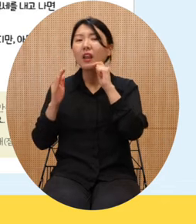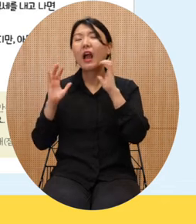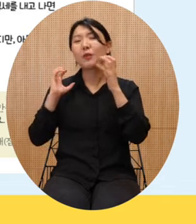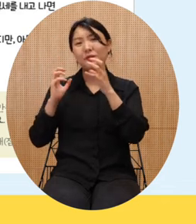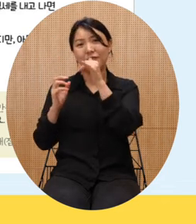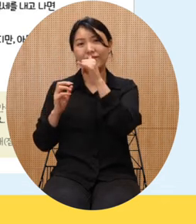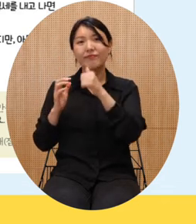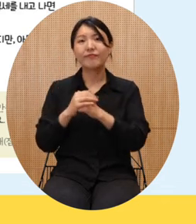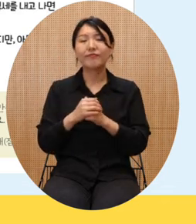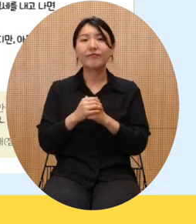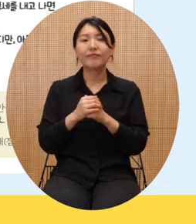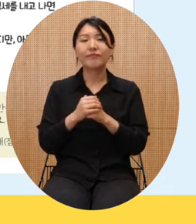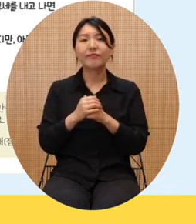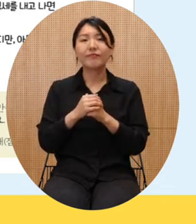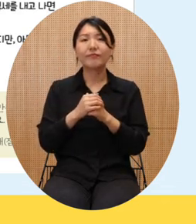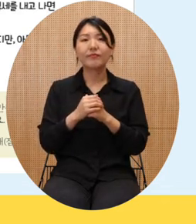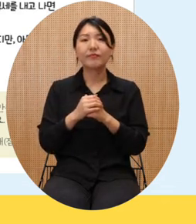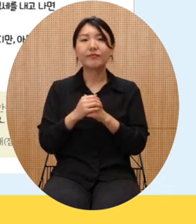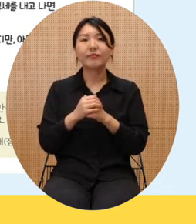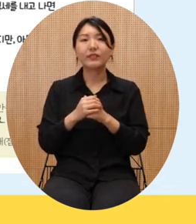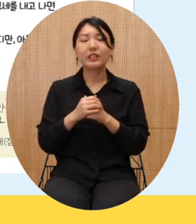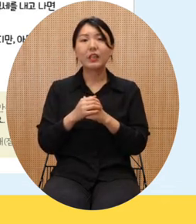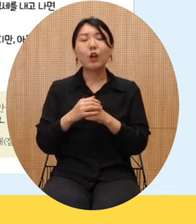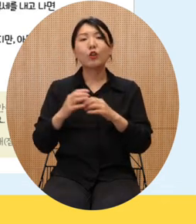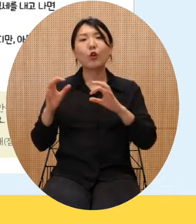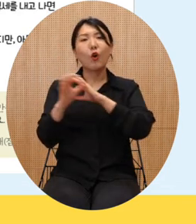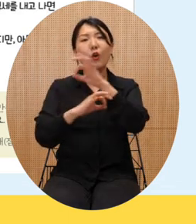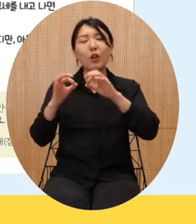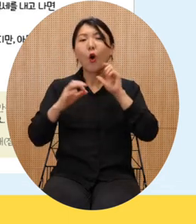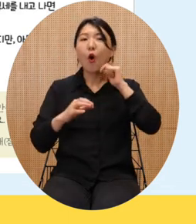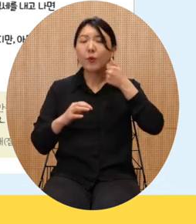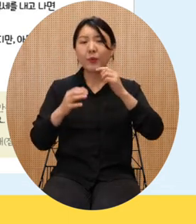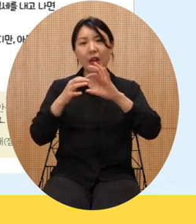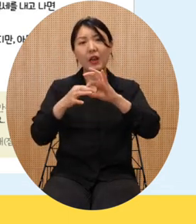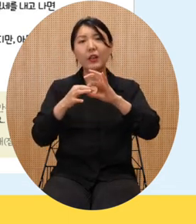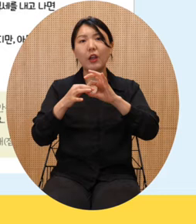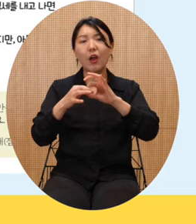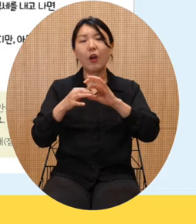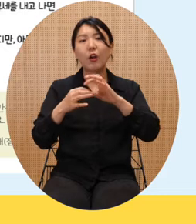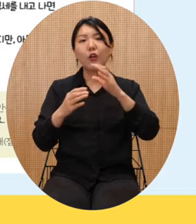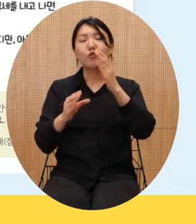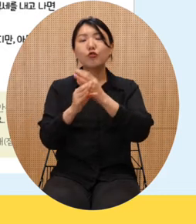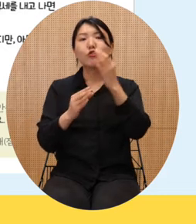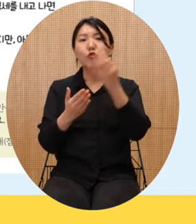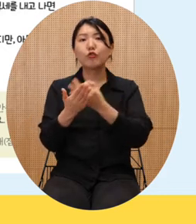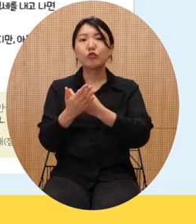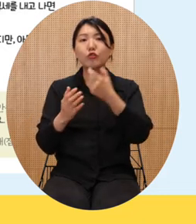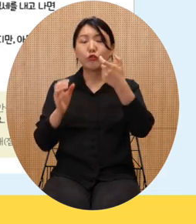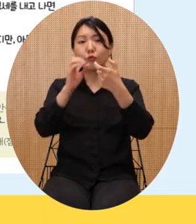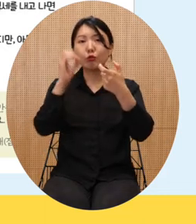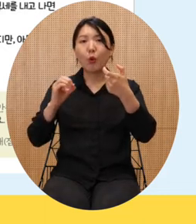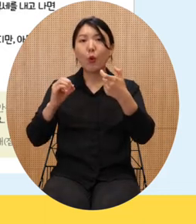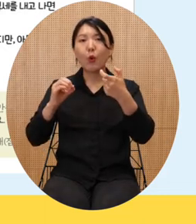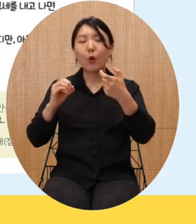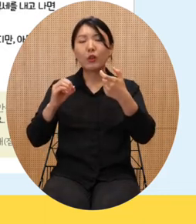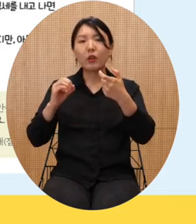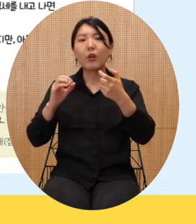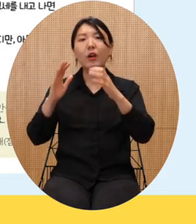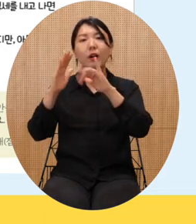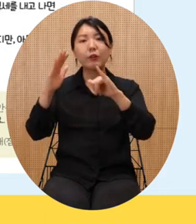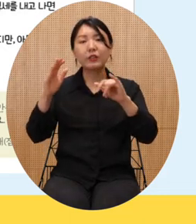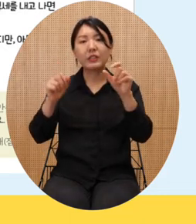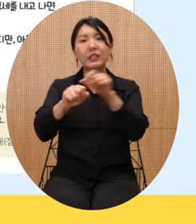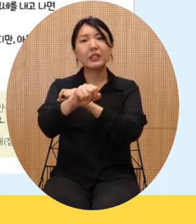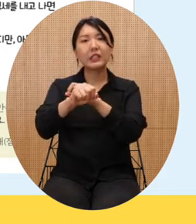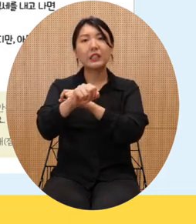좋은 환경에서 공부를 못하고 있는 아동들이 있었고요. 그 경제적 어려움과 관련해서는 이